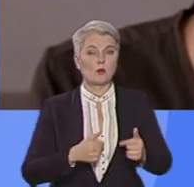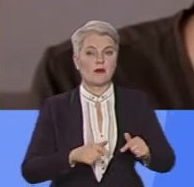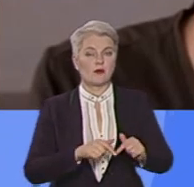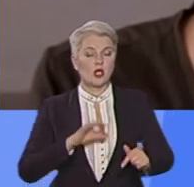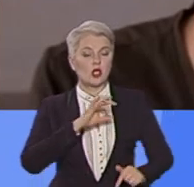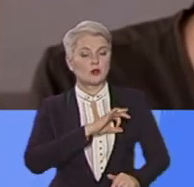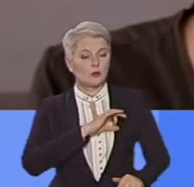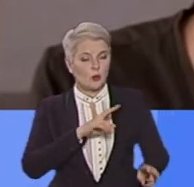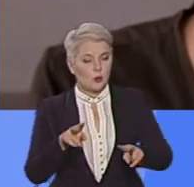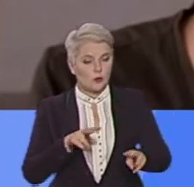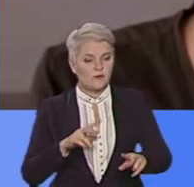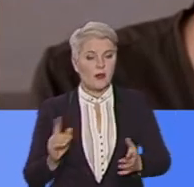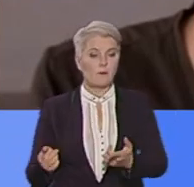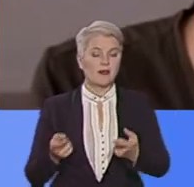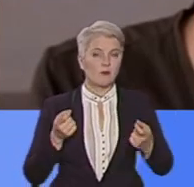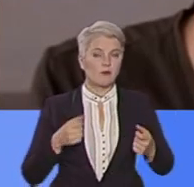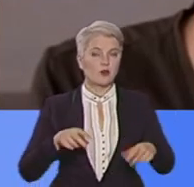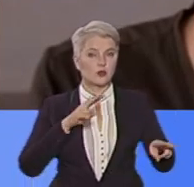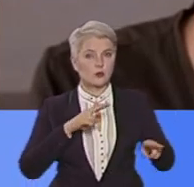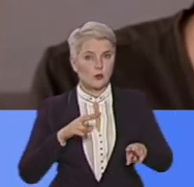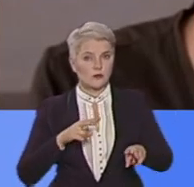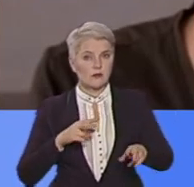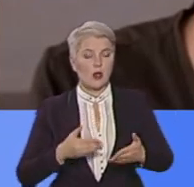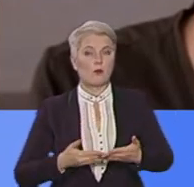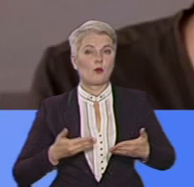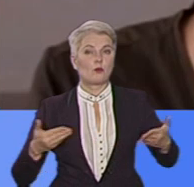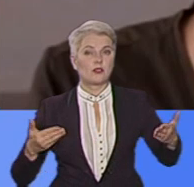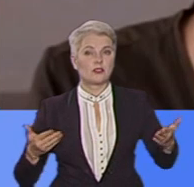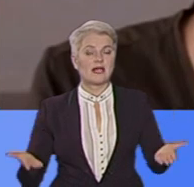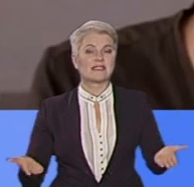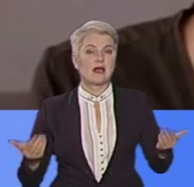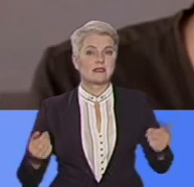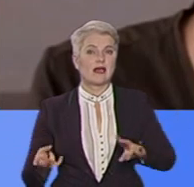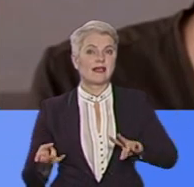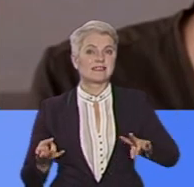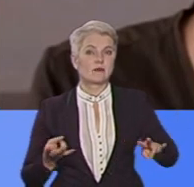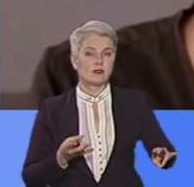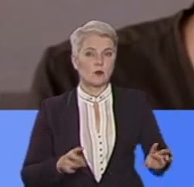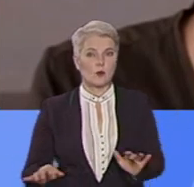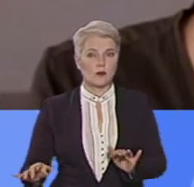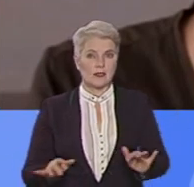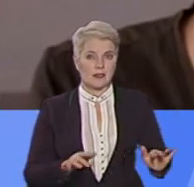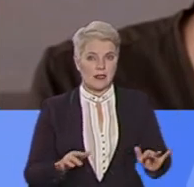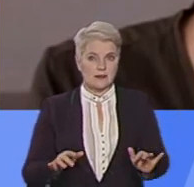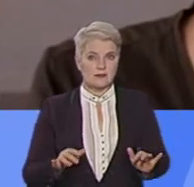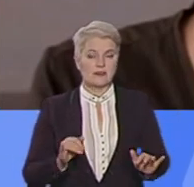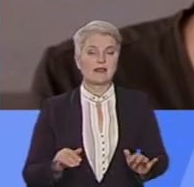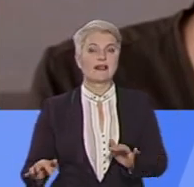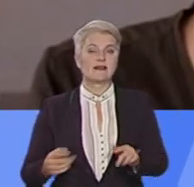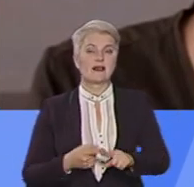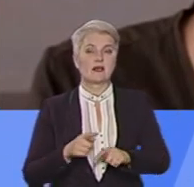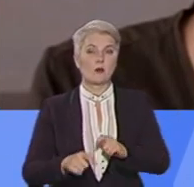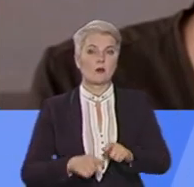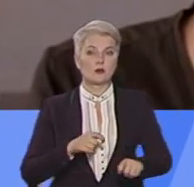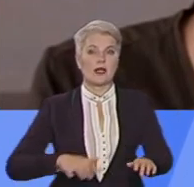шпигунстві, підбурюванні до шпигунства, публічних закликах до екстремістської діяльності та в діях, що порушують територіальну цілісність.